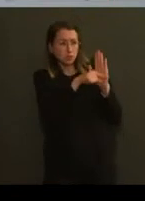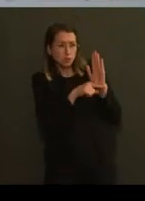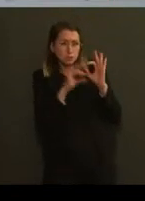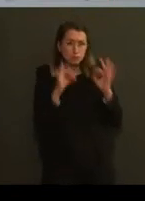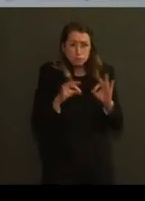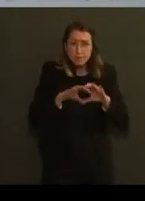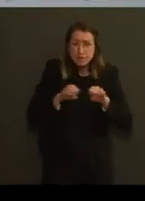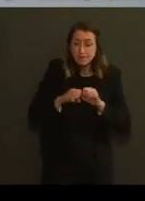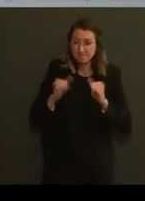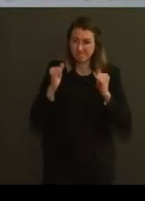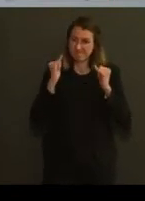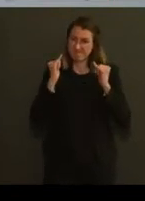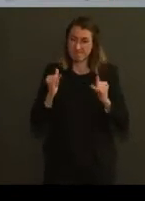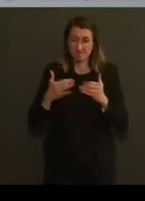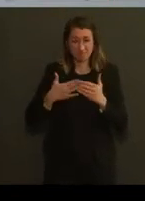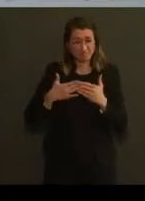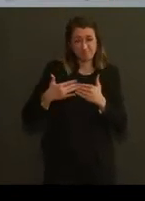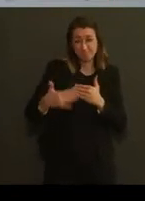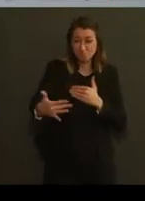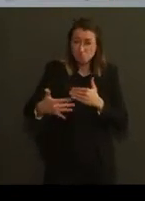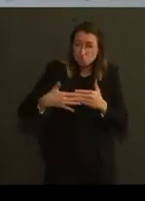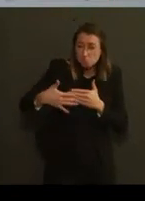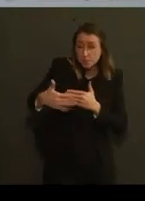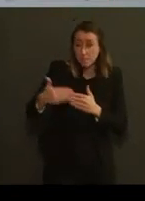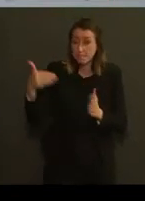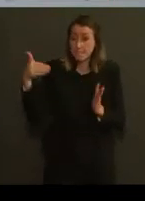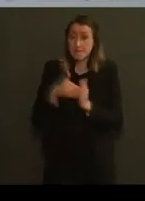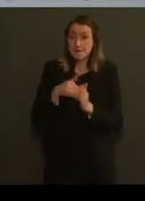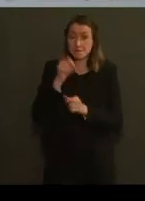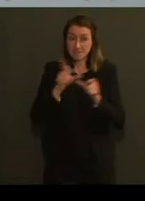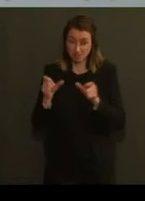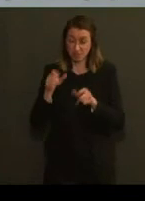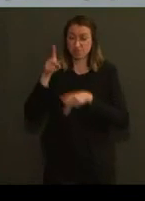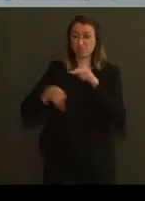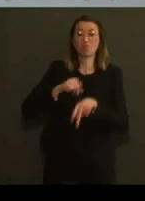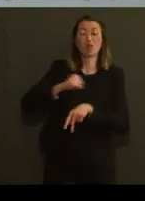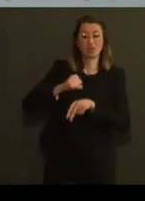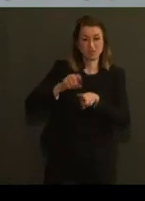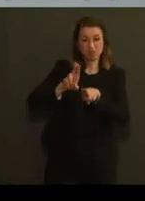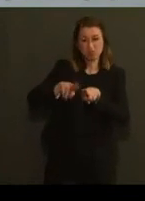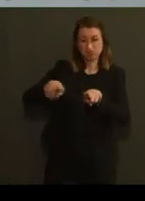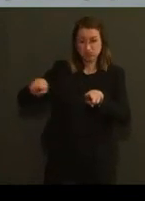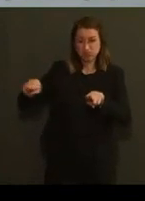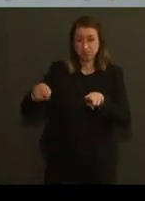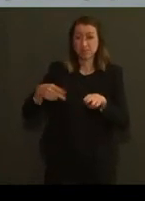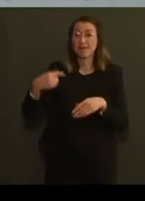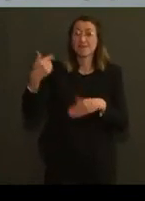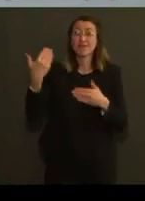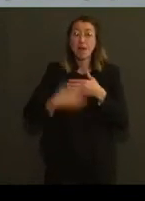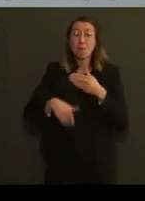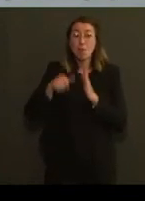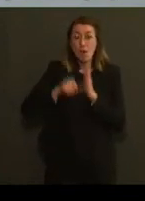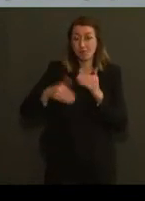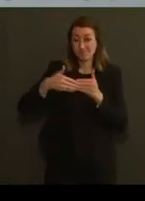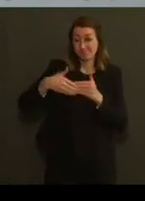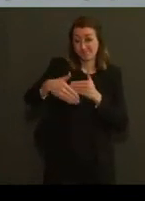en soins intensifs d'ici la fin de ce mois. Grâce aux mesures et en espérant effectivement leur impact